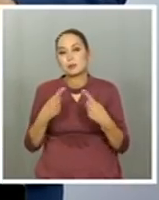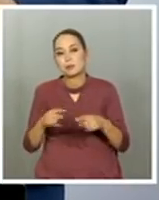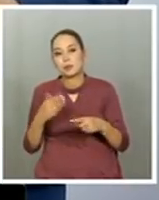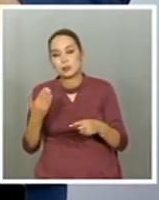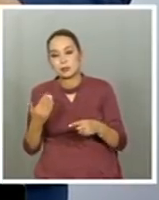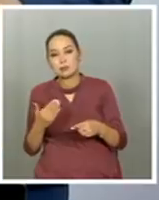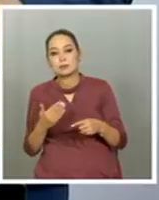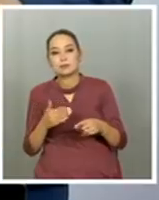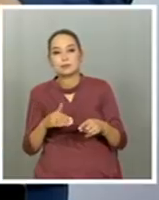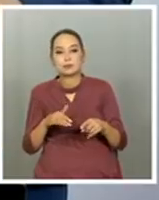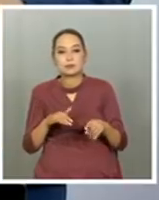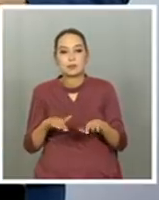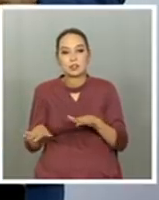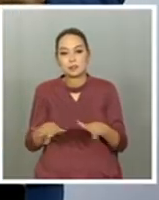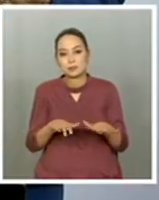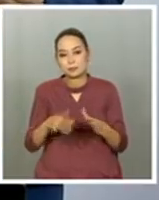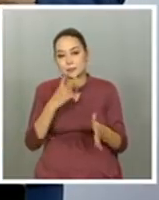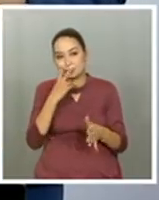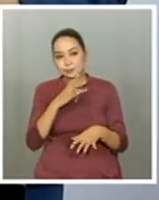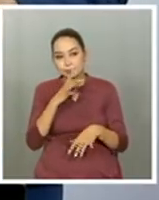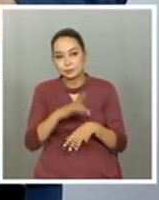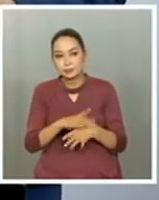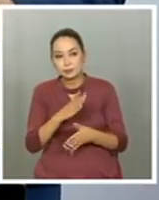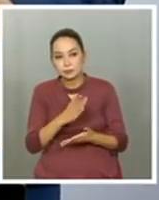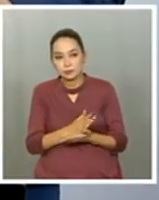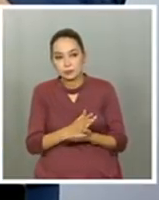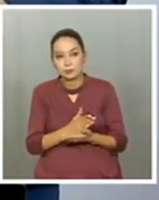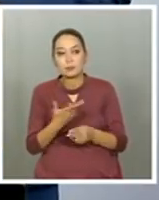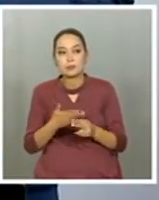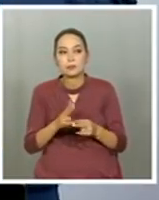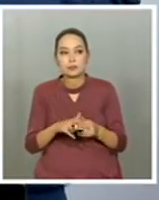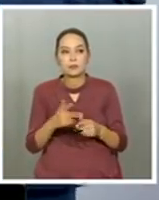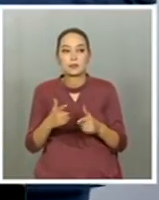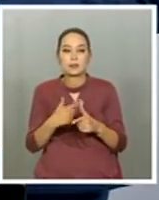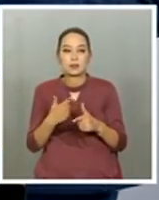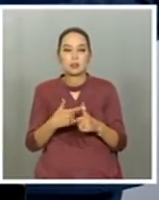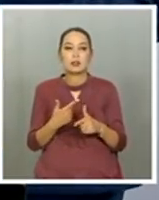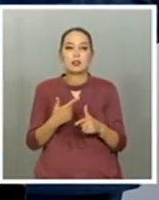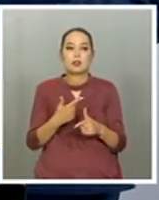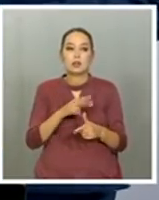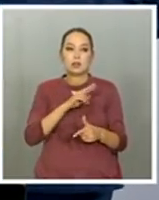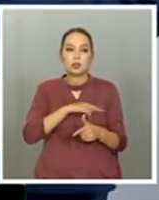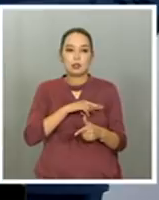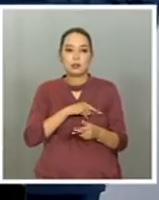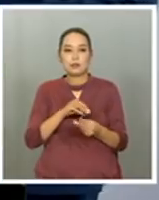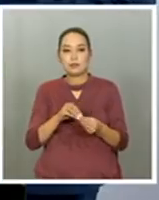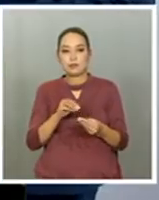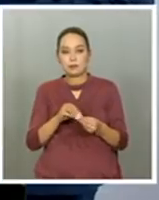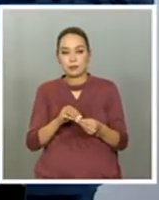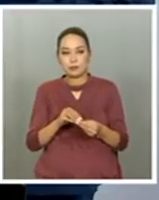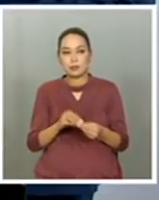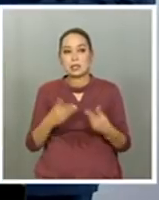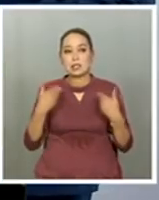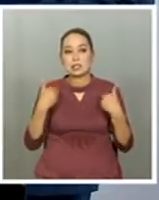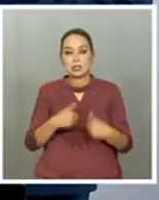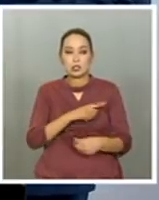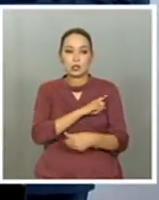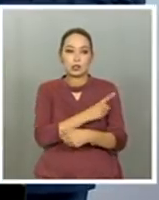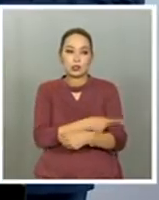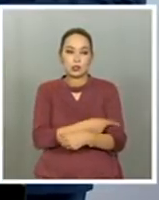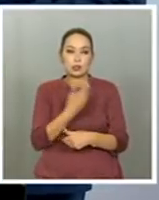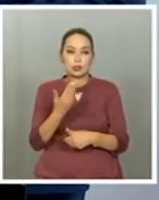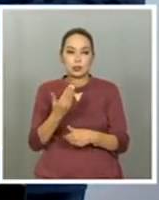қозғалысын қарастырамыз. Бұны біз тұйық жүйе деп атаймыз. Тұйық жүйе дегеніміз сыртқы күштер әрекет етпеген